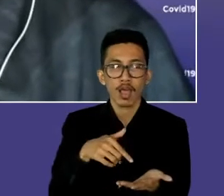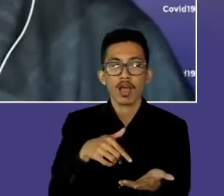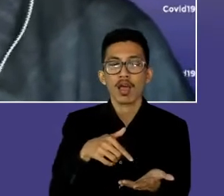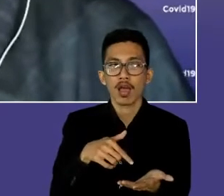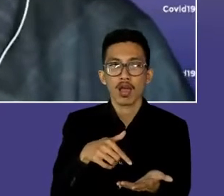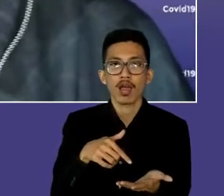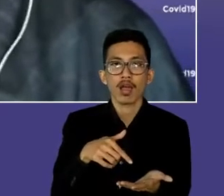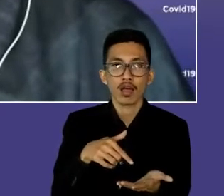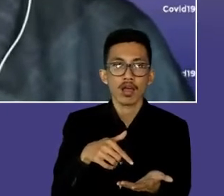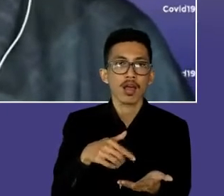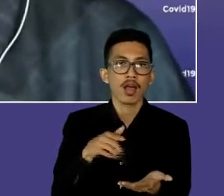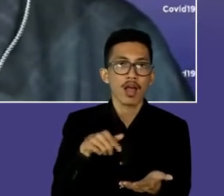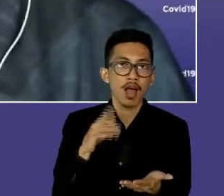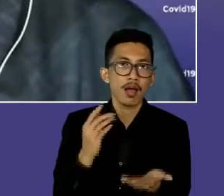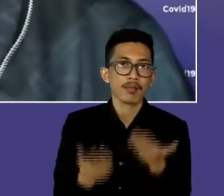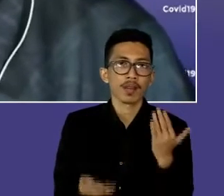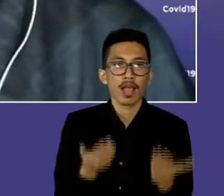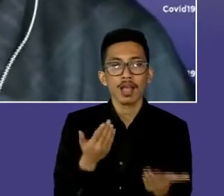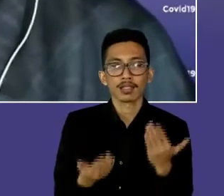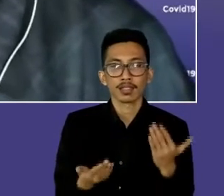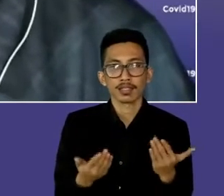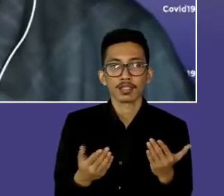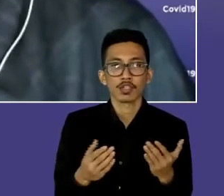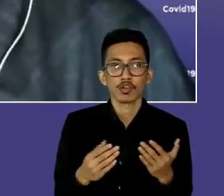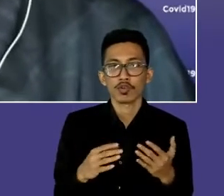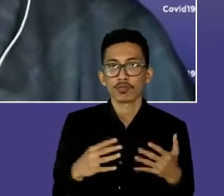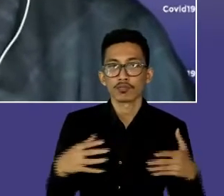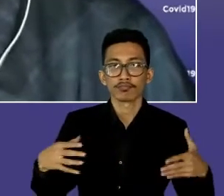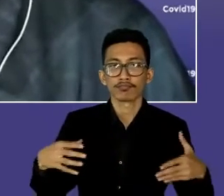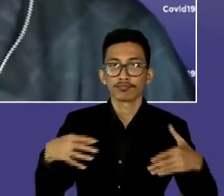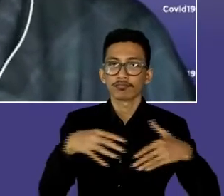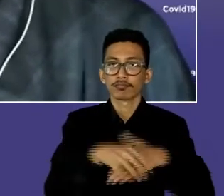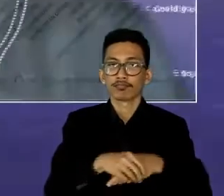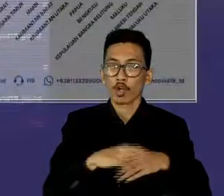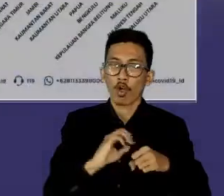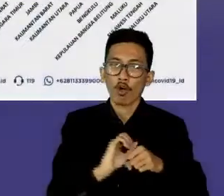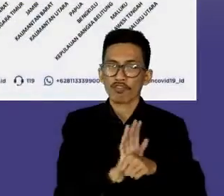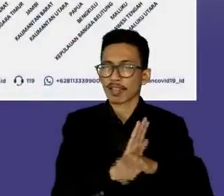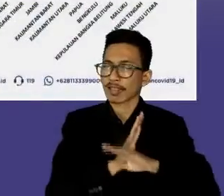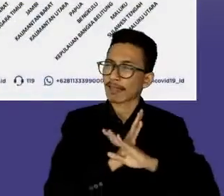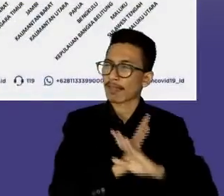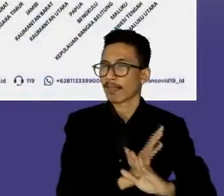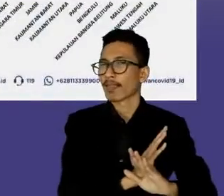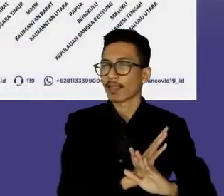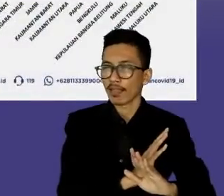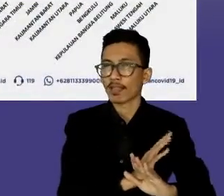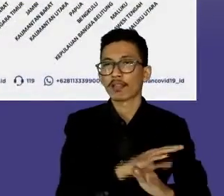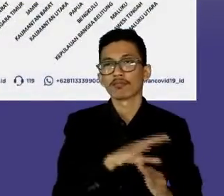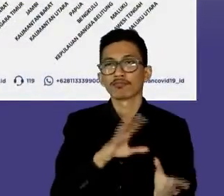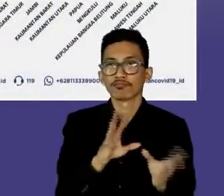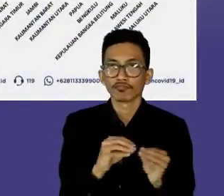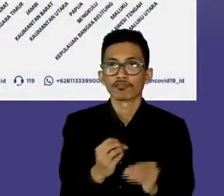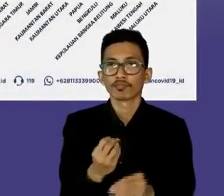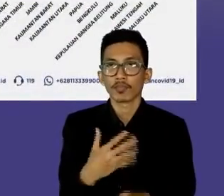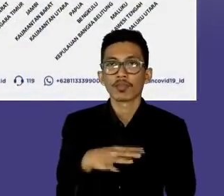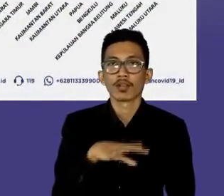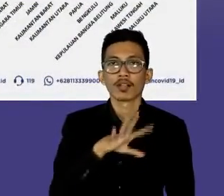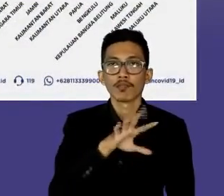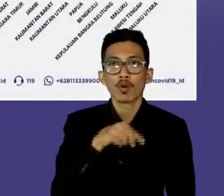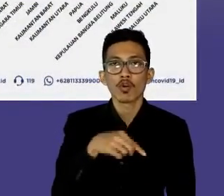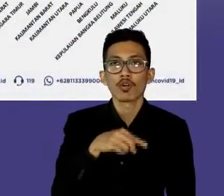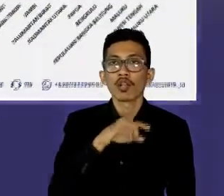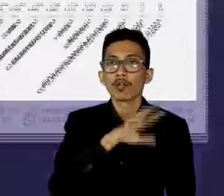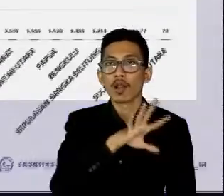COVID-19 dari aplikasi Bersatu Lawan COVID. Di sini sudah terkumpul atau tercatat lebih dari 55,6